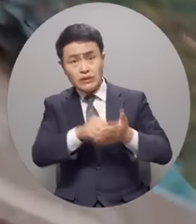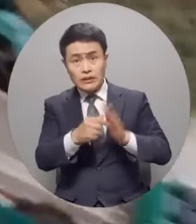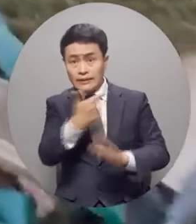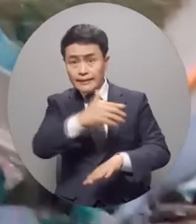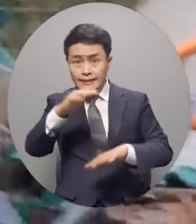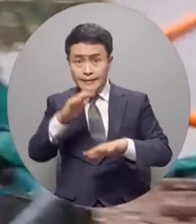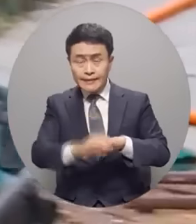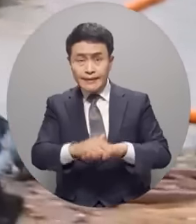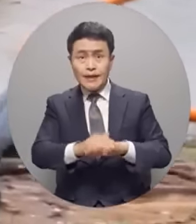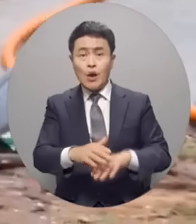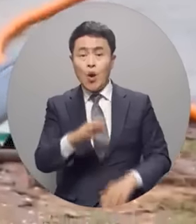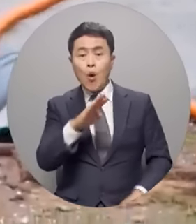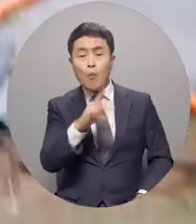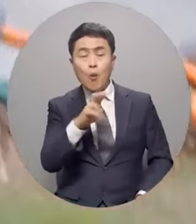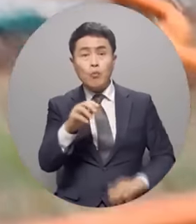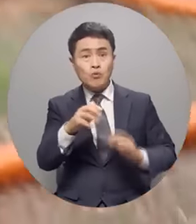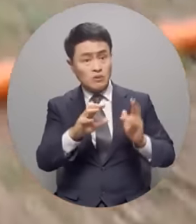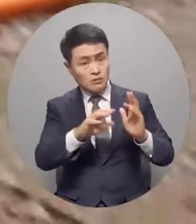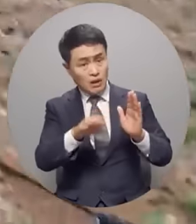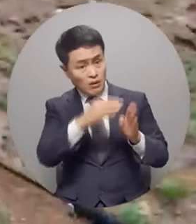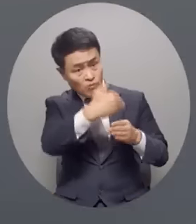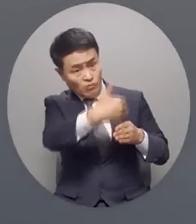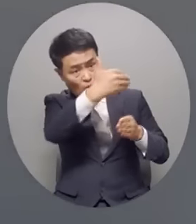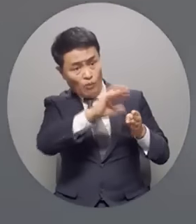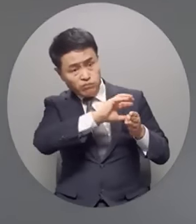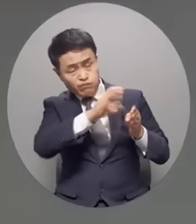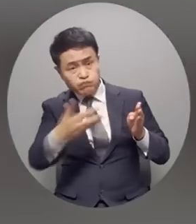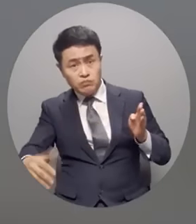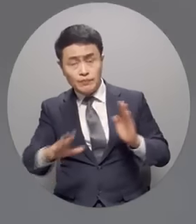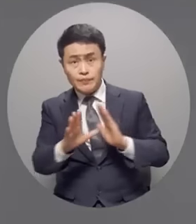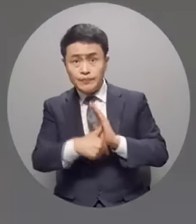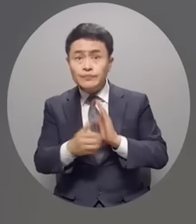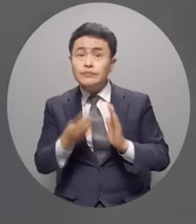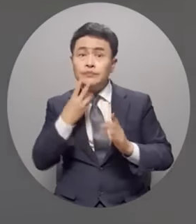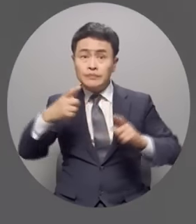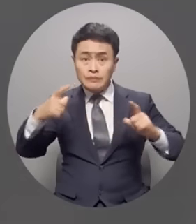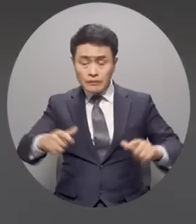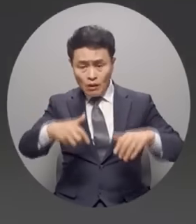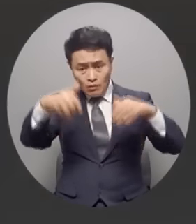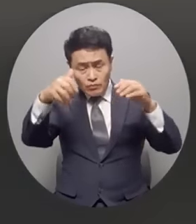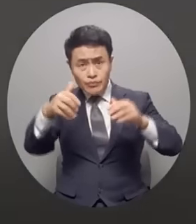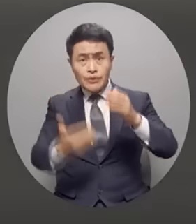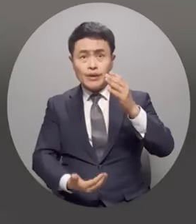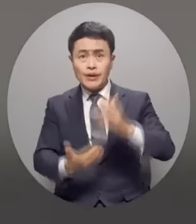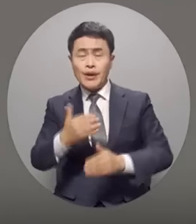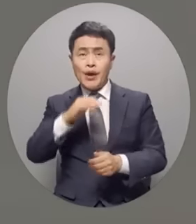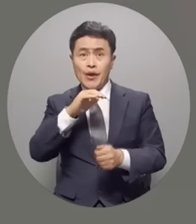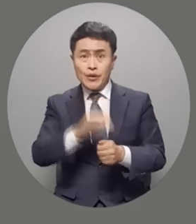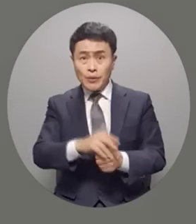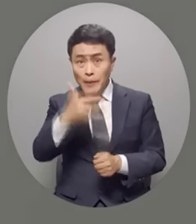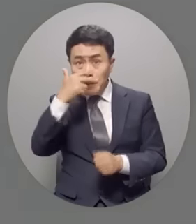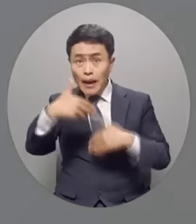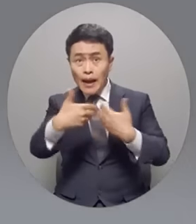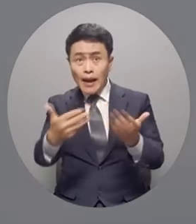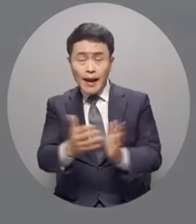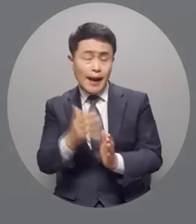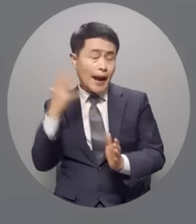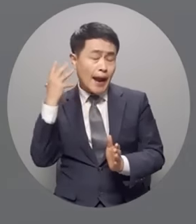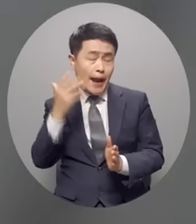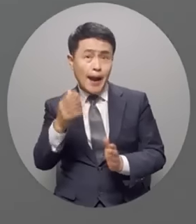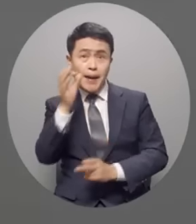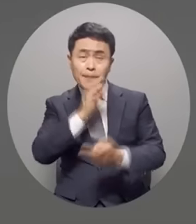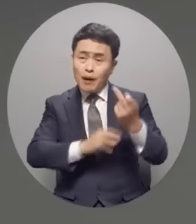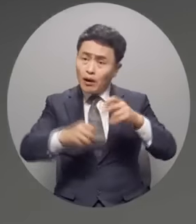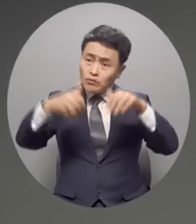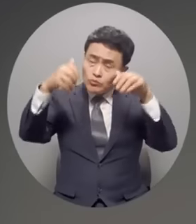대전에선 보문산 주변 옹벽이 무너졌습니다. 수도권에서도 비 피해가 잇따라 경기 평택시의 한 아파트에선 밤새